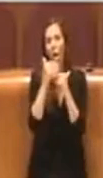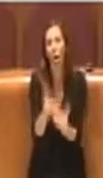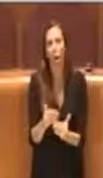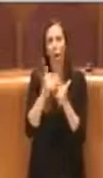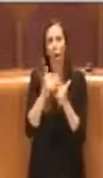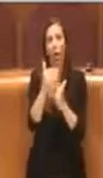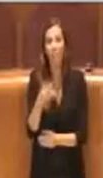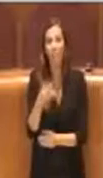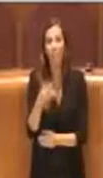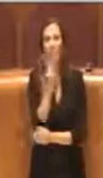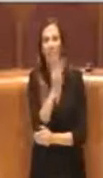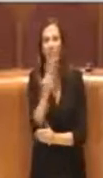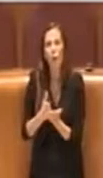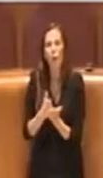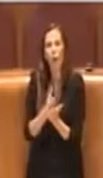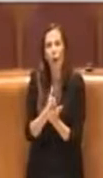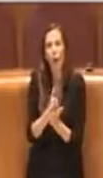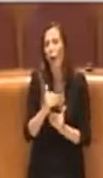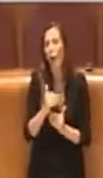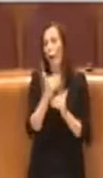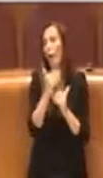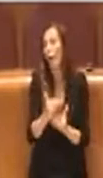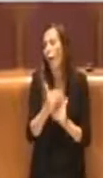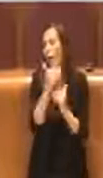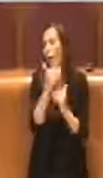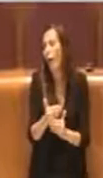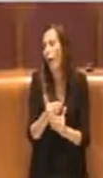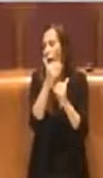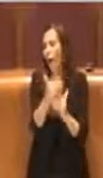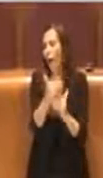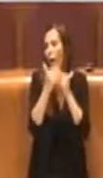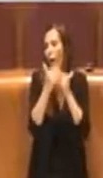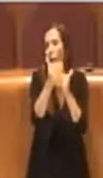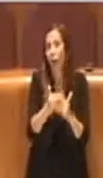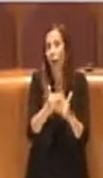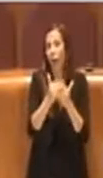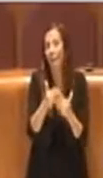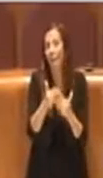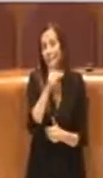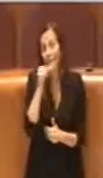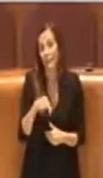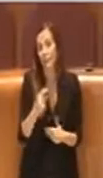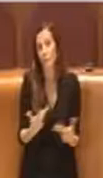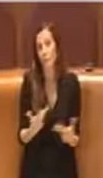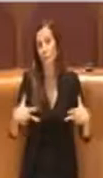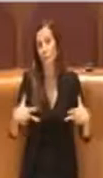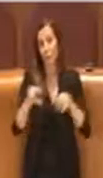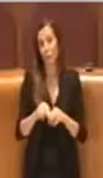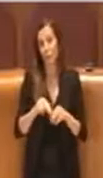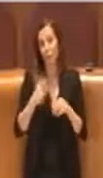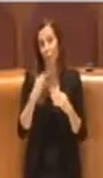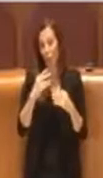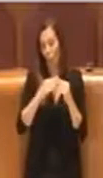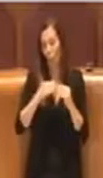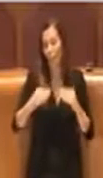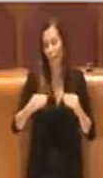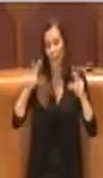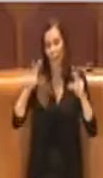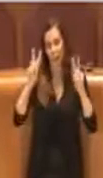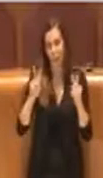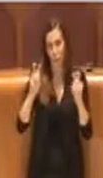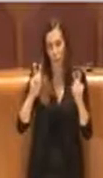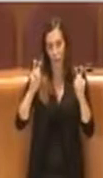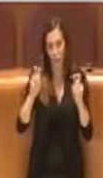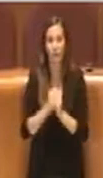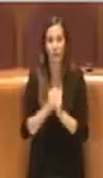agire con un pochino di coraggio e partire da un riordino della materia. All'interno del deliberato semplicemente ci sono dei punti